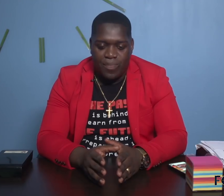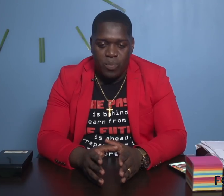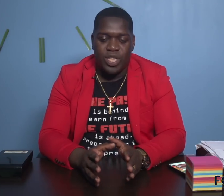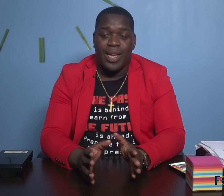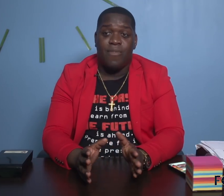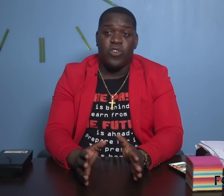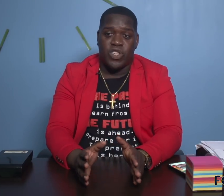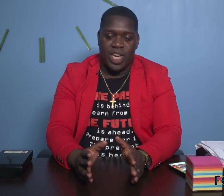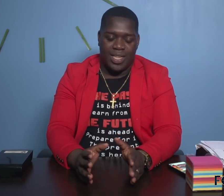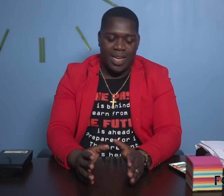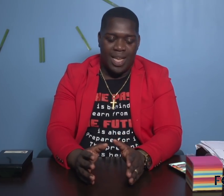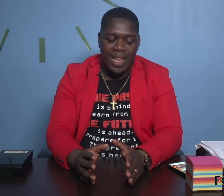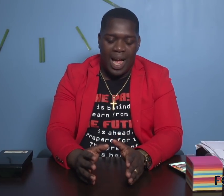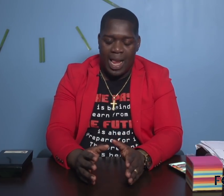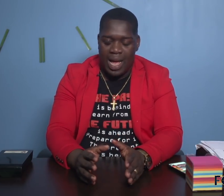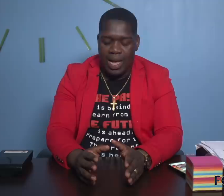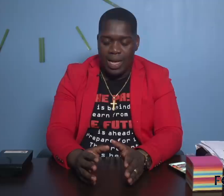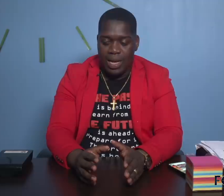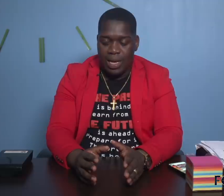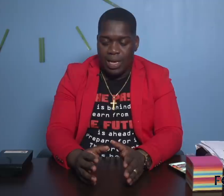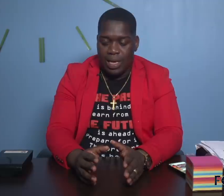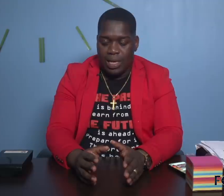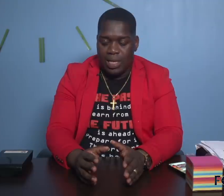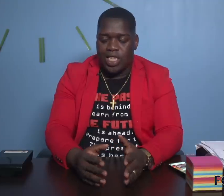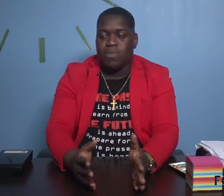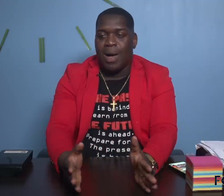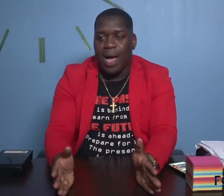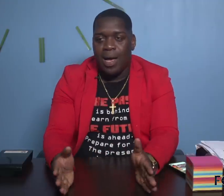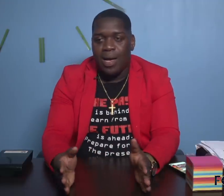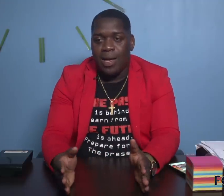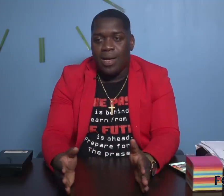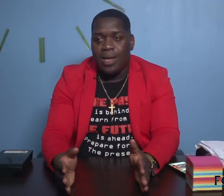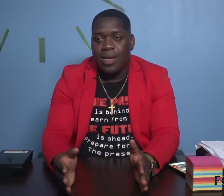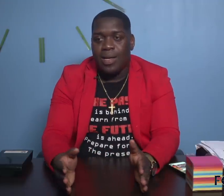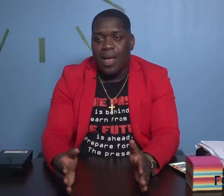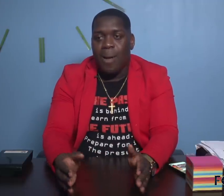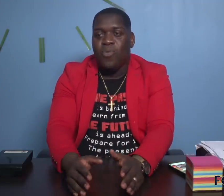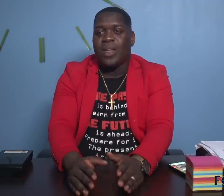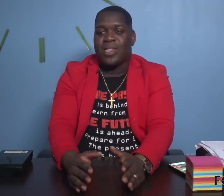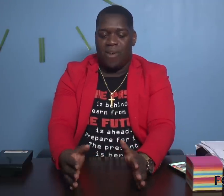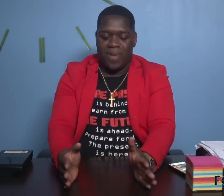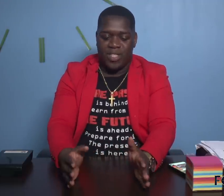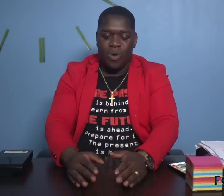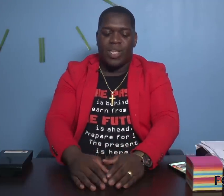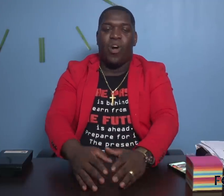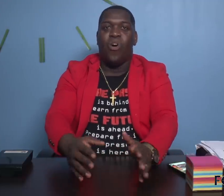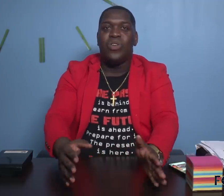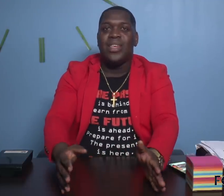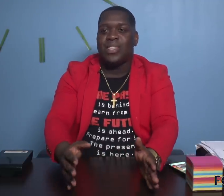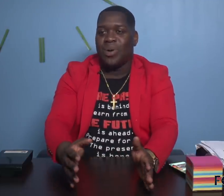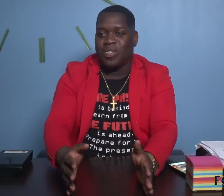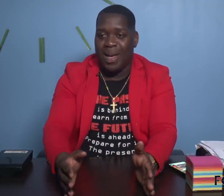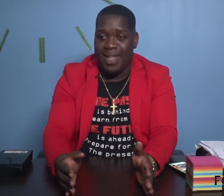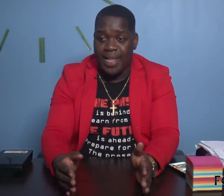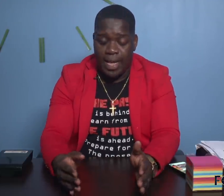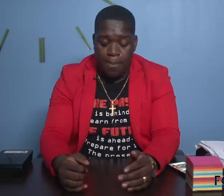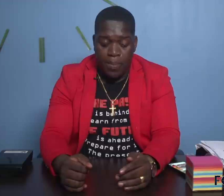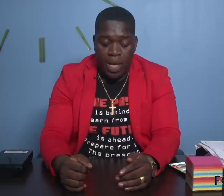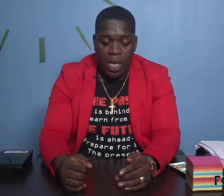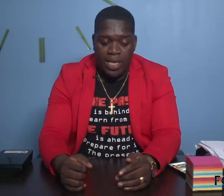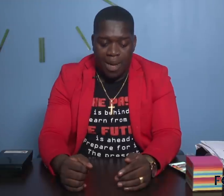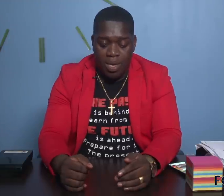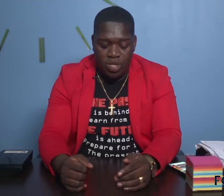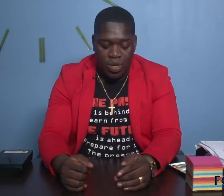alle motaken voorzichtig in alle sma abi wan tra fasi wan tra holding sa wan sma e